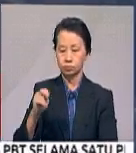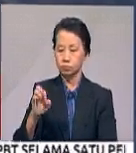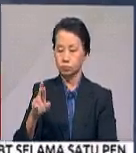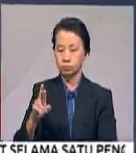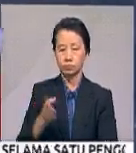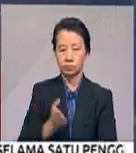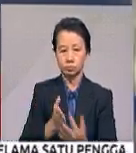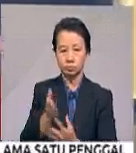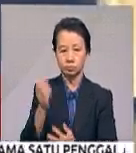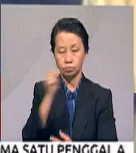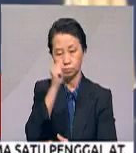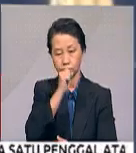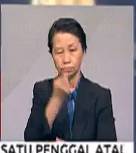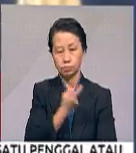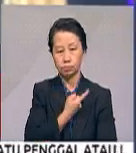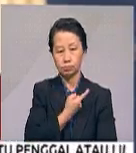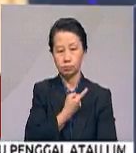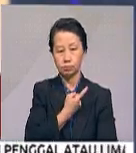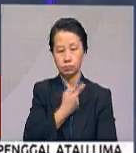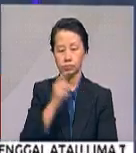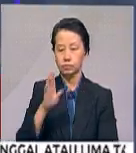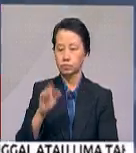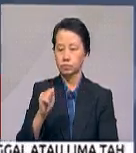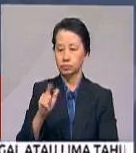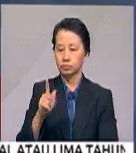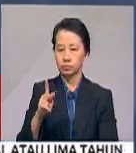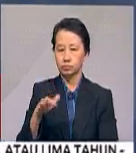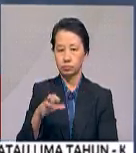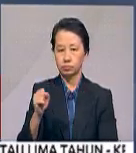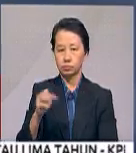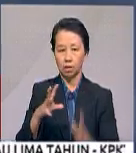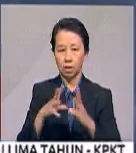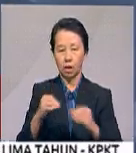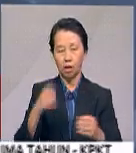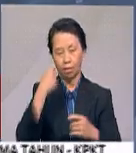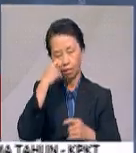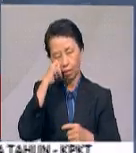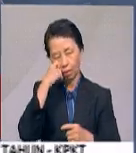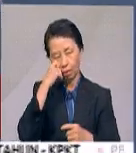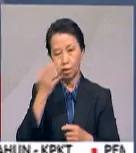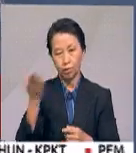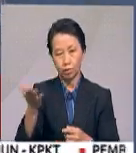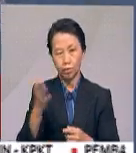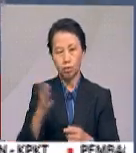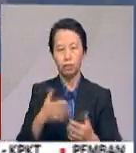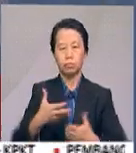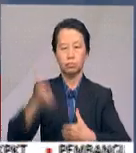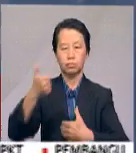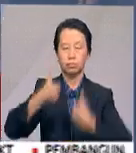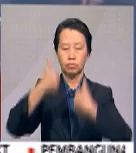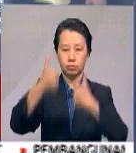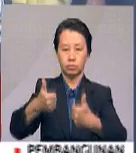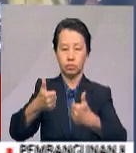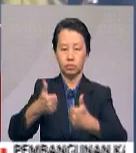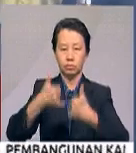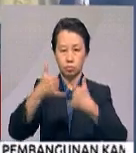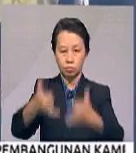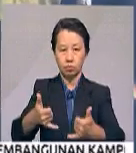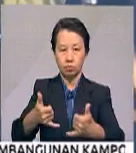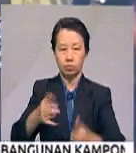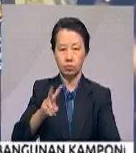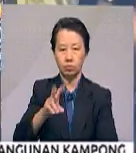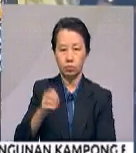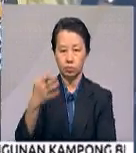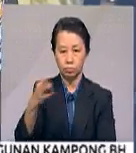menerusi persembahan solo lagu Balkis dan lagu battle Hapuskanlah Air Matamu merangkul juara Bintang Klasik 2019